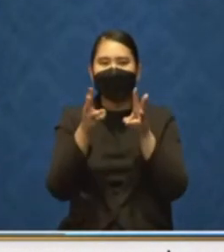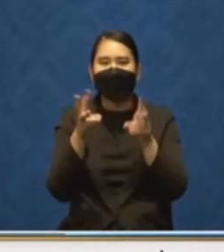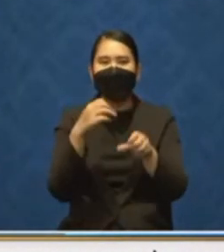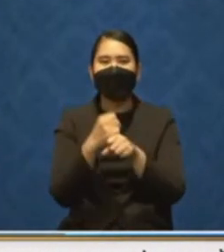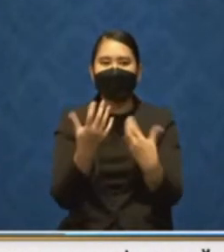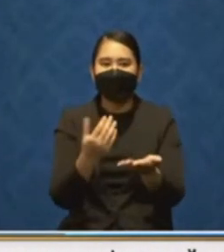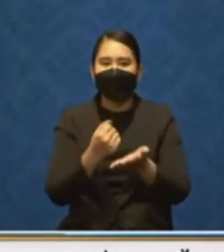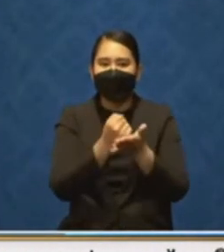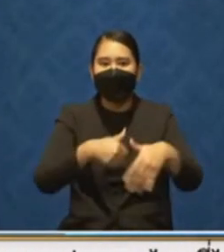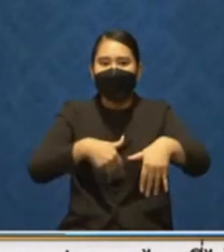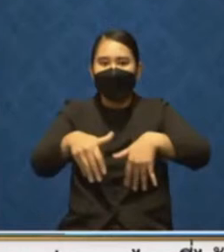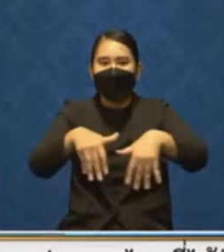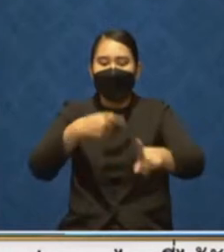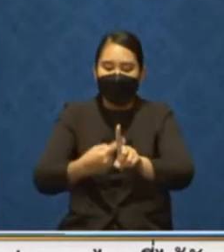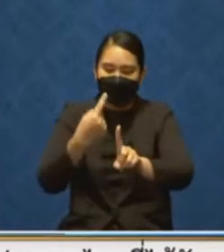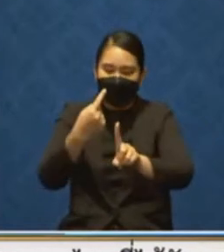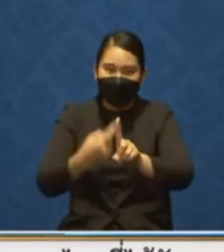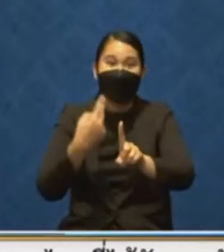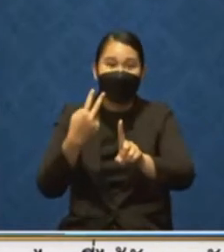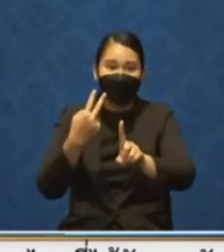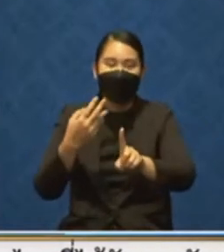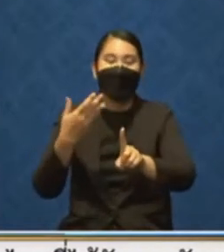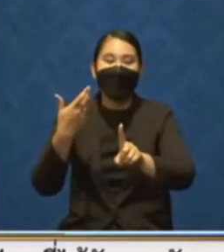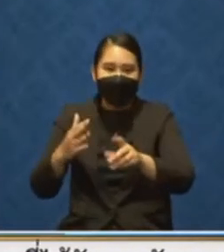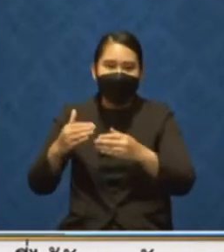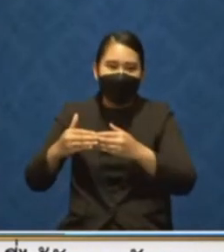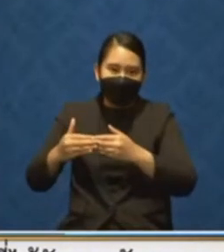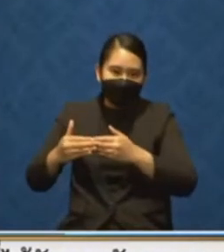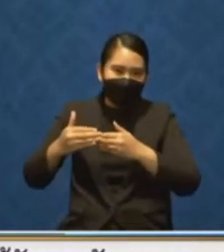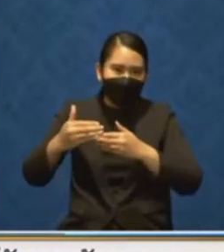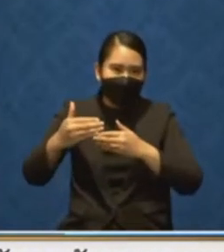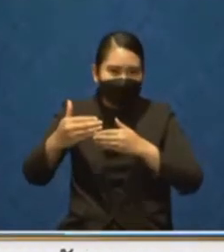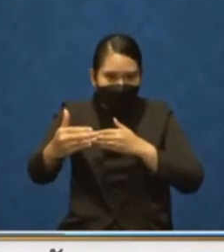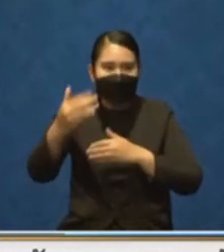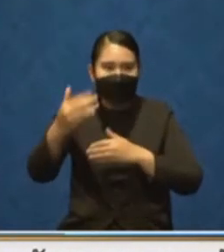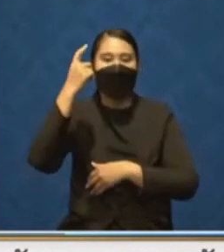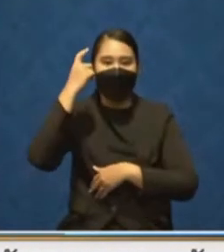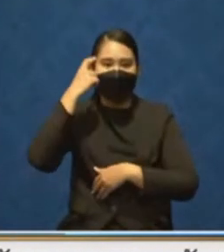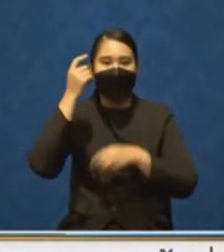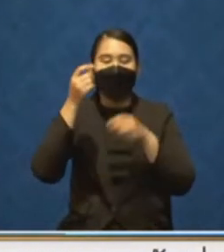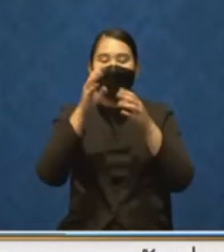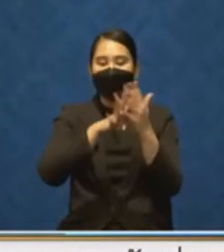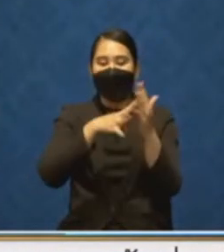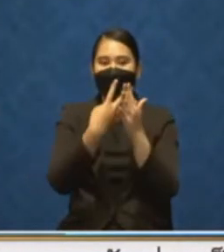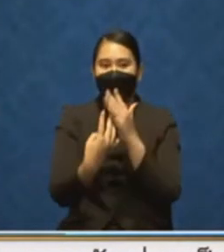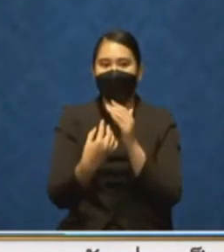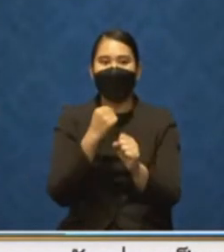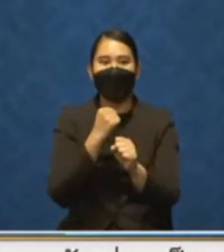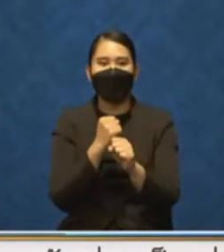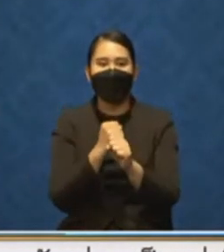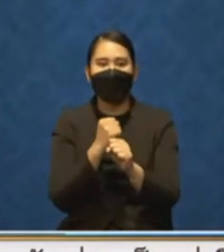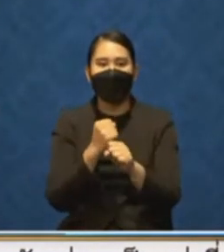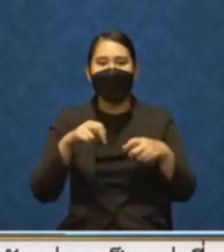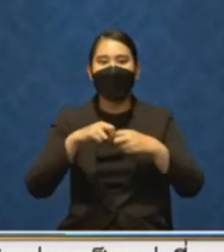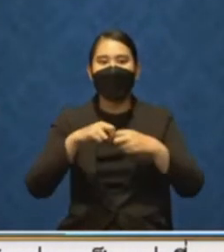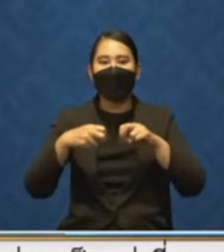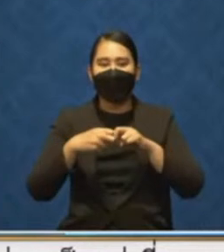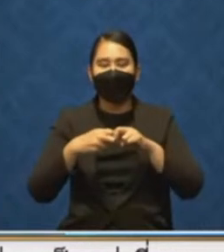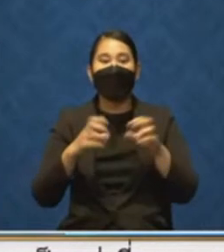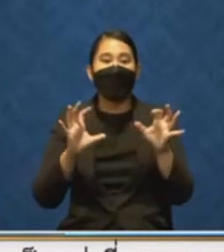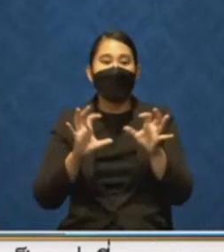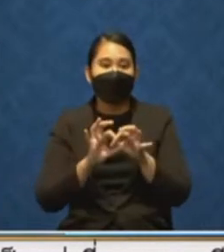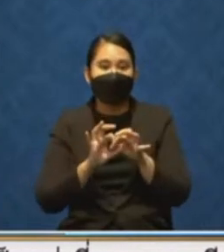ล่าสุดสงสารเดือนที่ผ่านมาแล้วหลังจากนั้นค่อยมานั่งคิดว่าจะมีวิธีไหนในการที่จะทำให้ปัญหาเรื่องเกี่ยวกับ